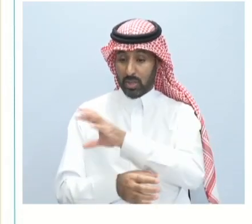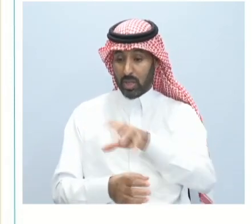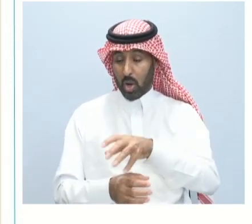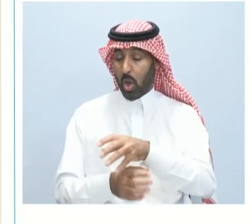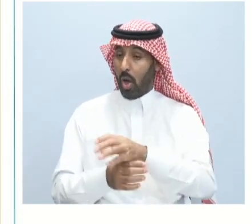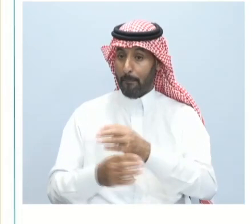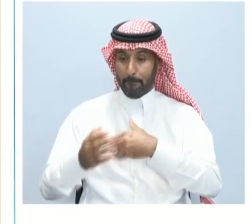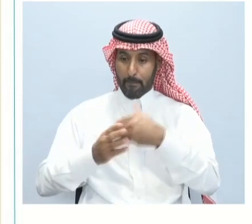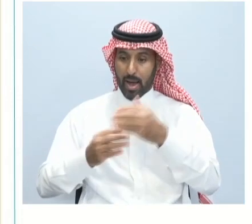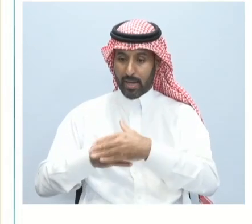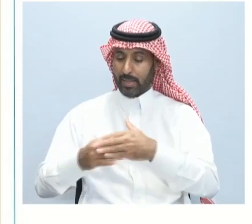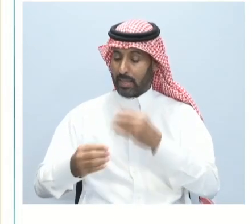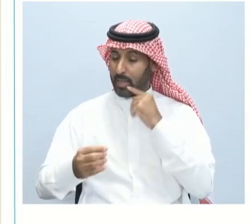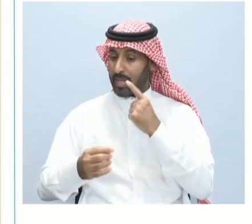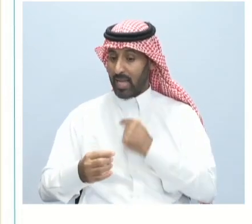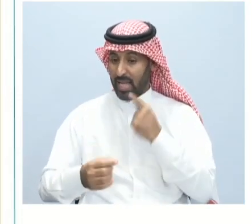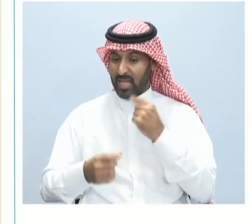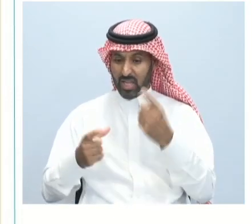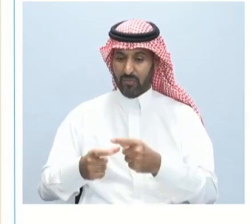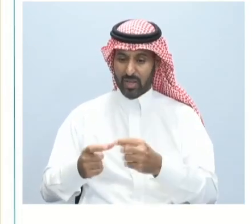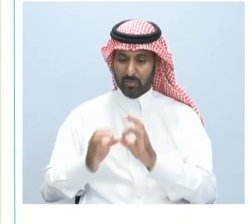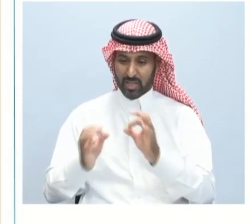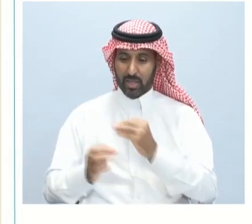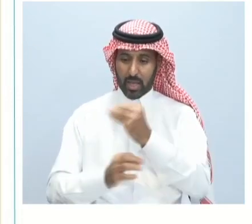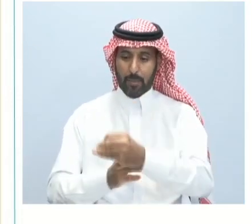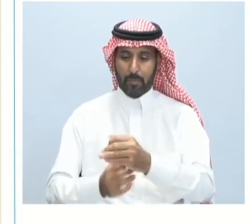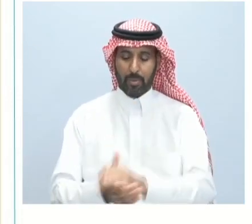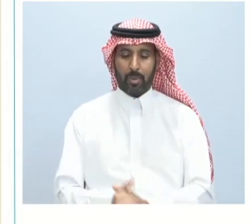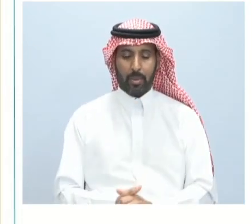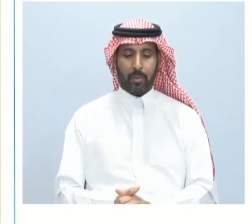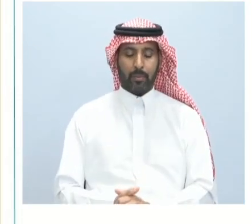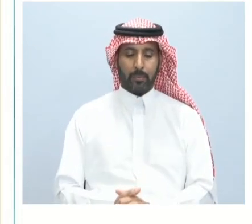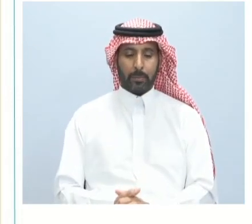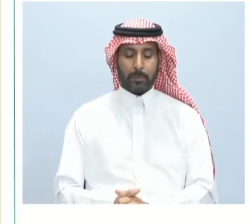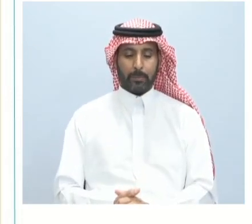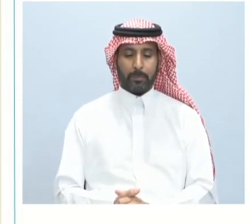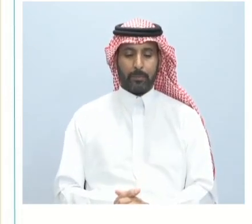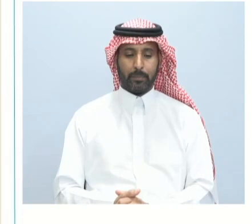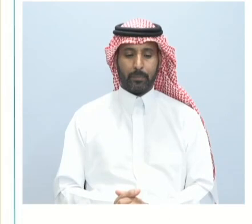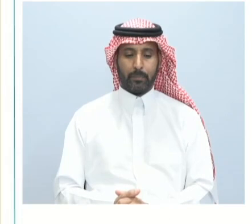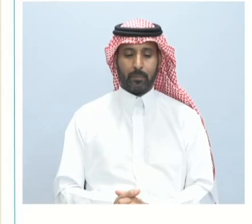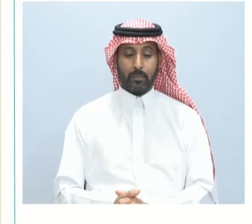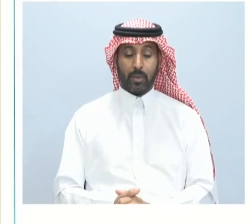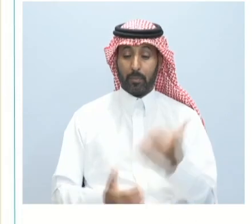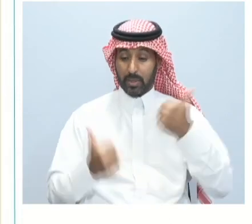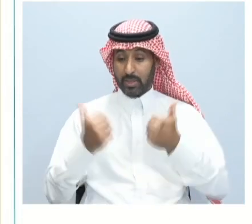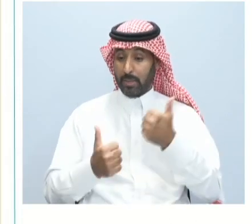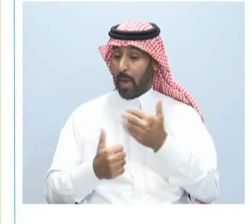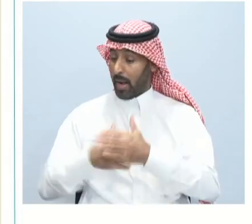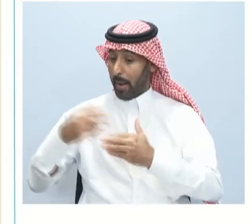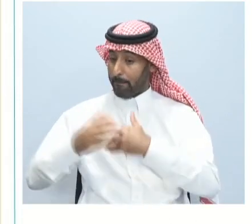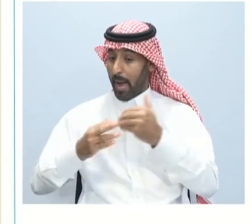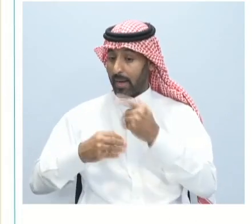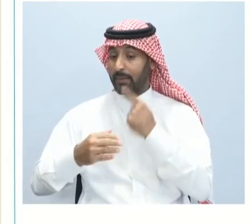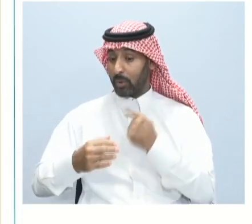المهارات التي يحتاجها الفريق بشكل كامل سنقوم هنا بالاختبار على المهارات